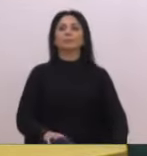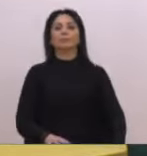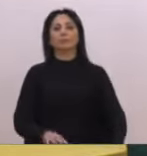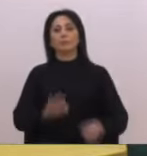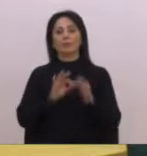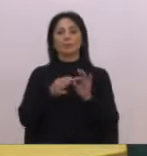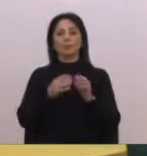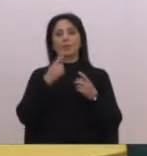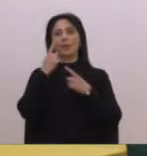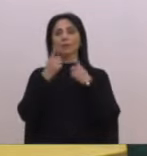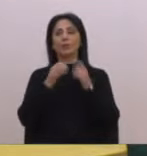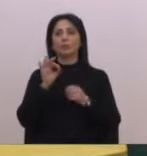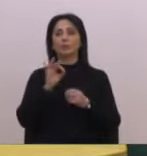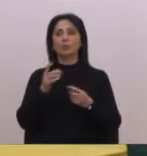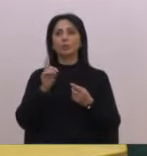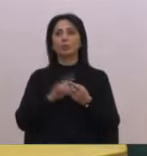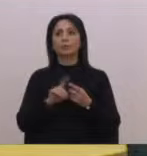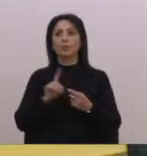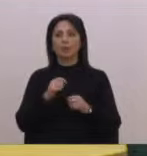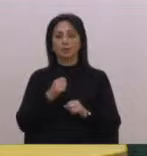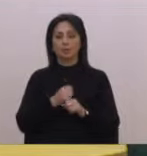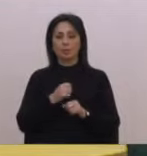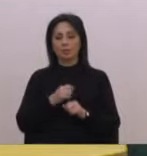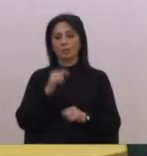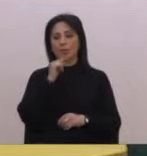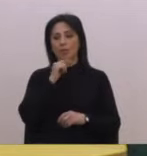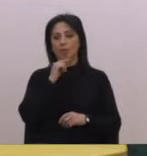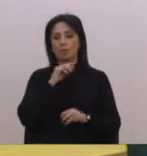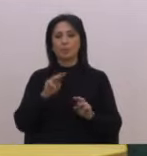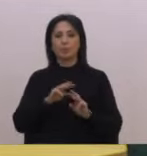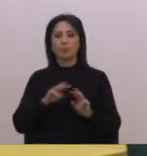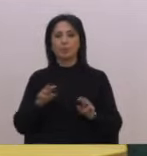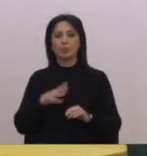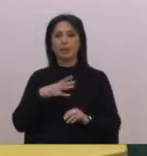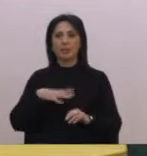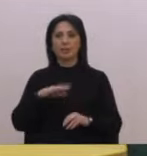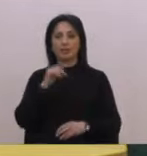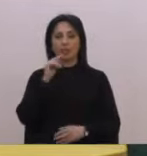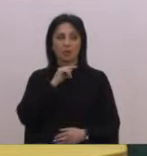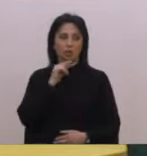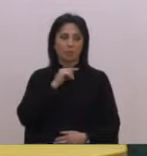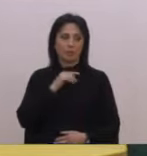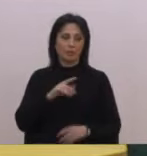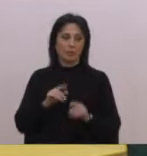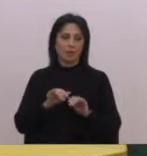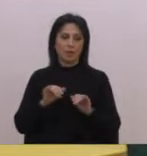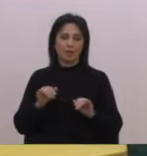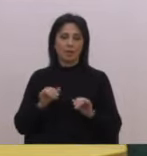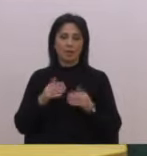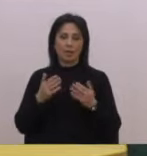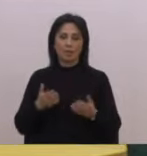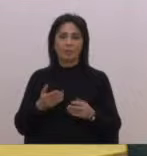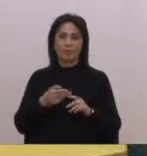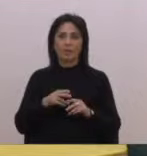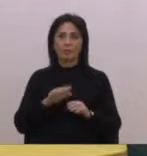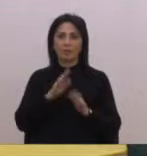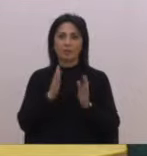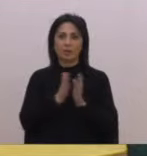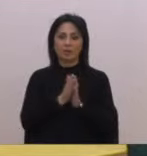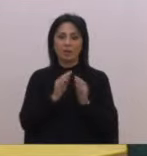ვრცელი ინფორმაცია იმის შესახებ, თუ რას აკეთებს ეკონომიკის სამინისტრო ქვეყნის ეკონომიკის განსავითარებლად და იმ მთელი